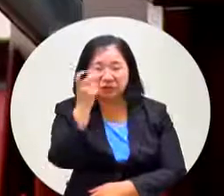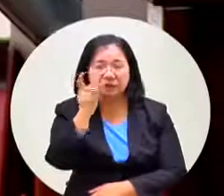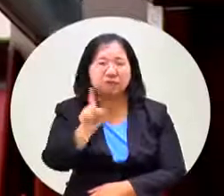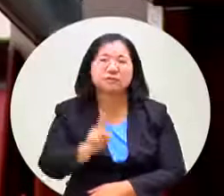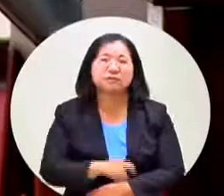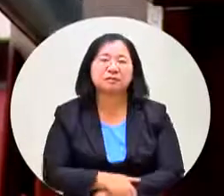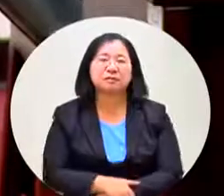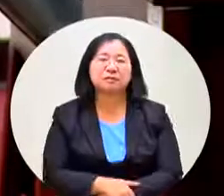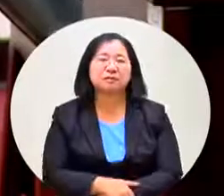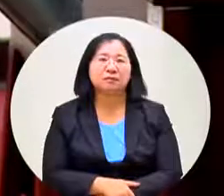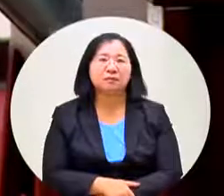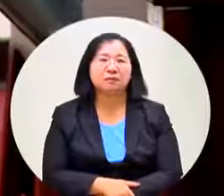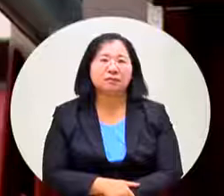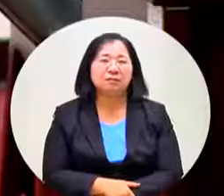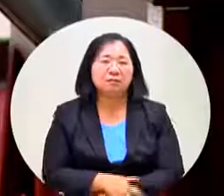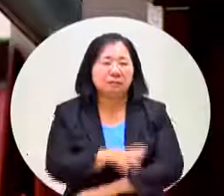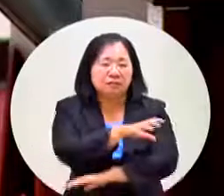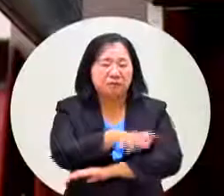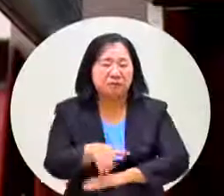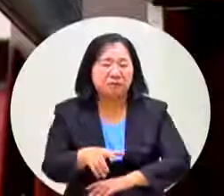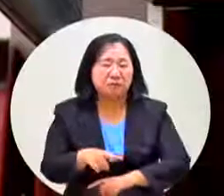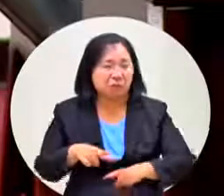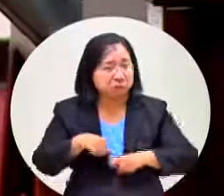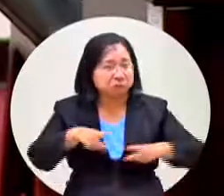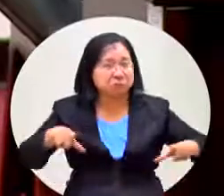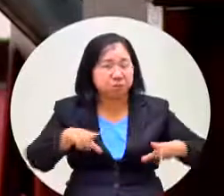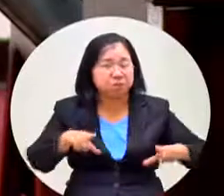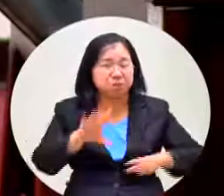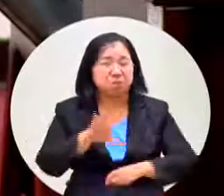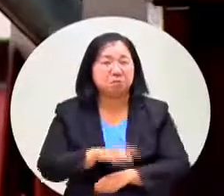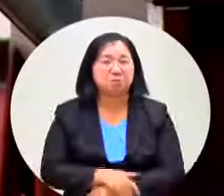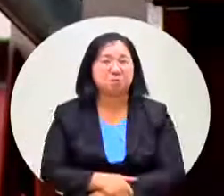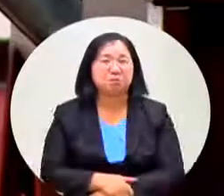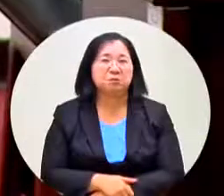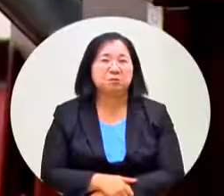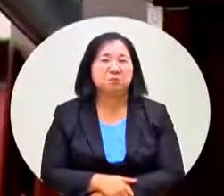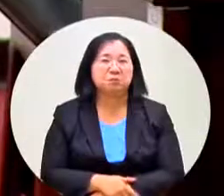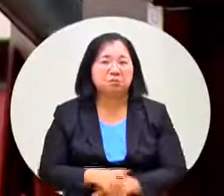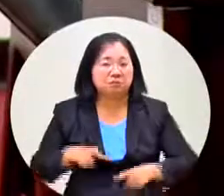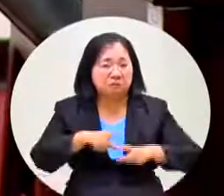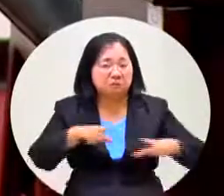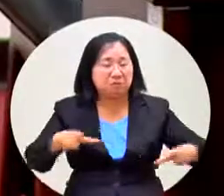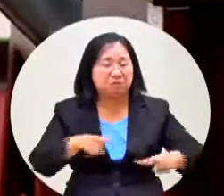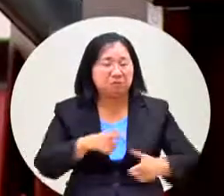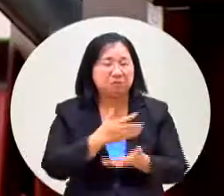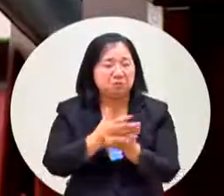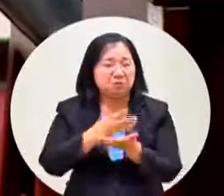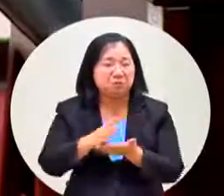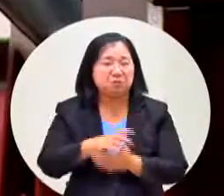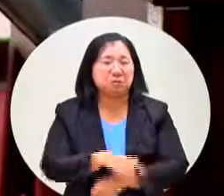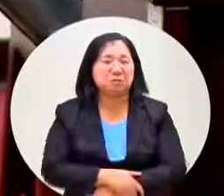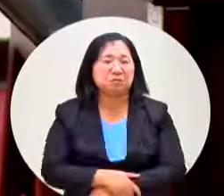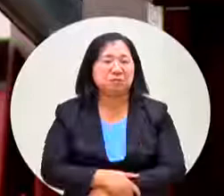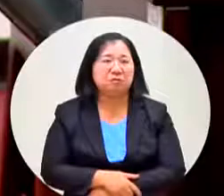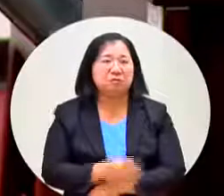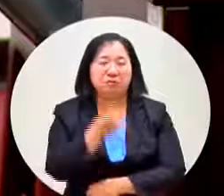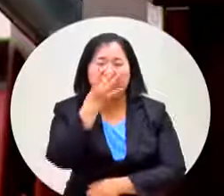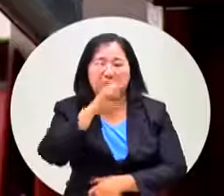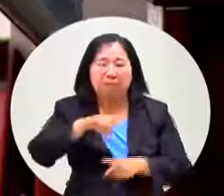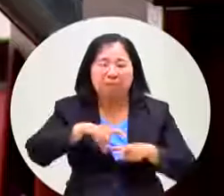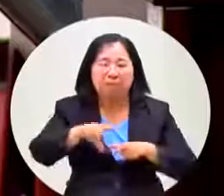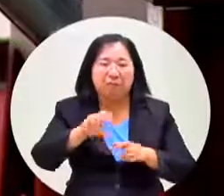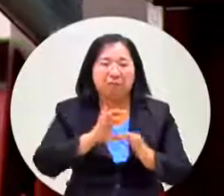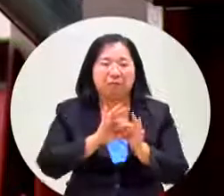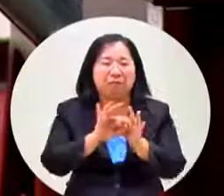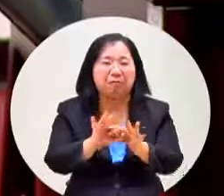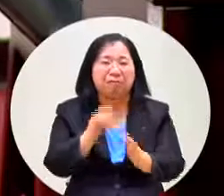暗巷带起来。啊，第四这条大排吼，这条大排面无作用。伊若早期就是拢